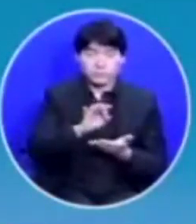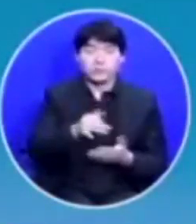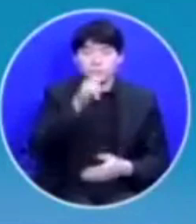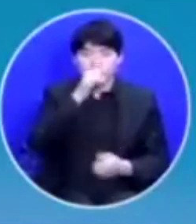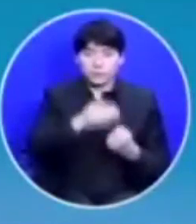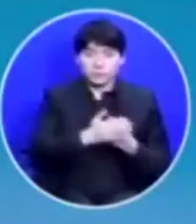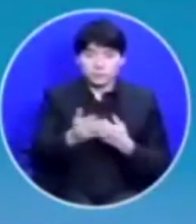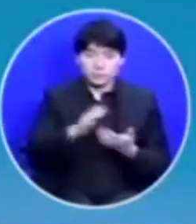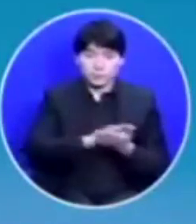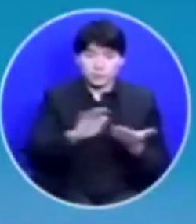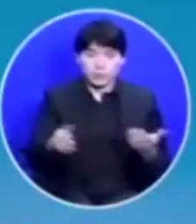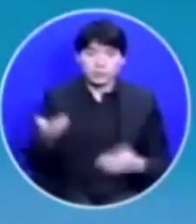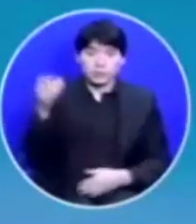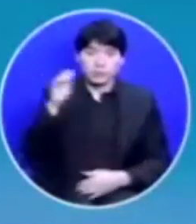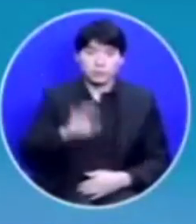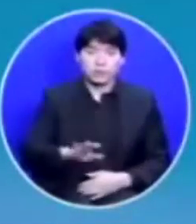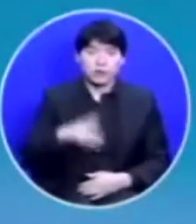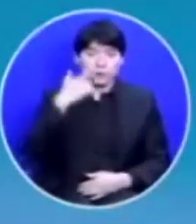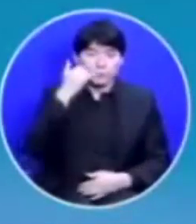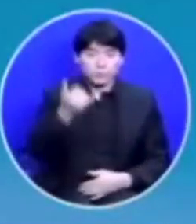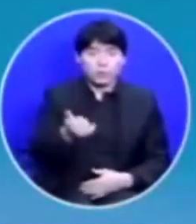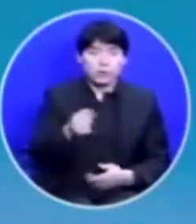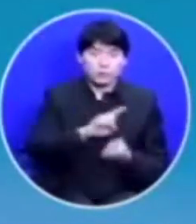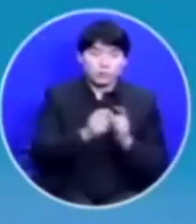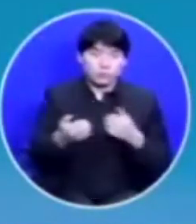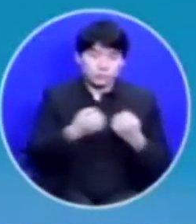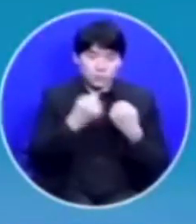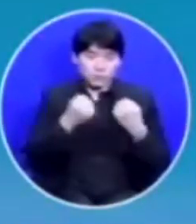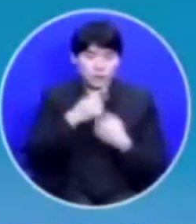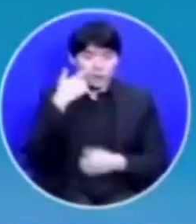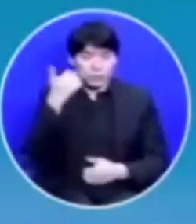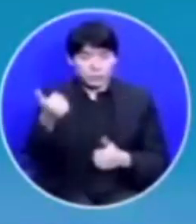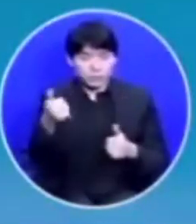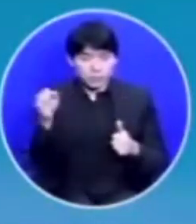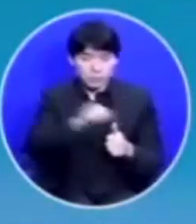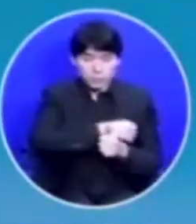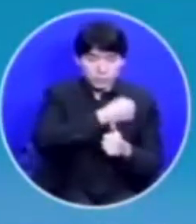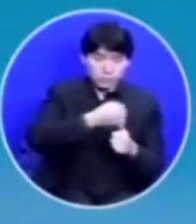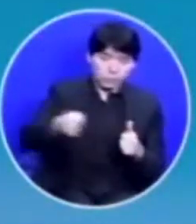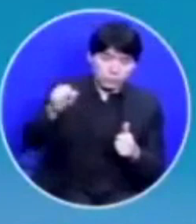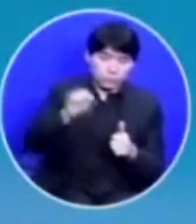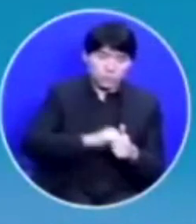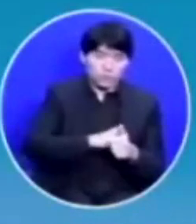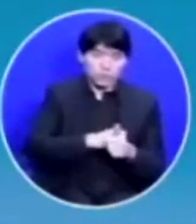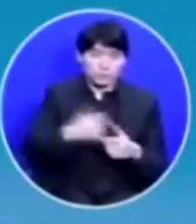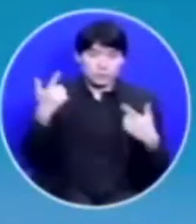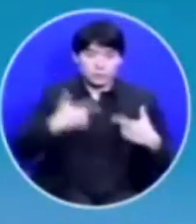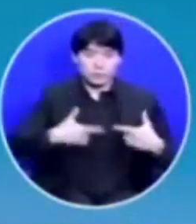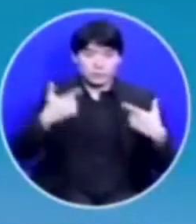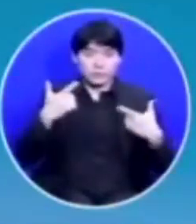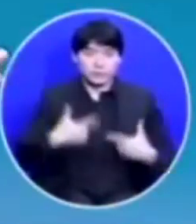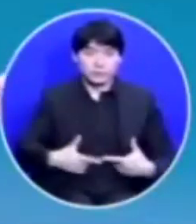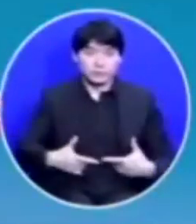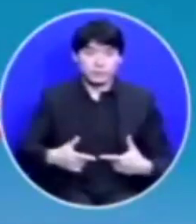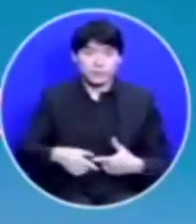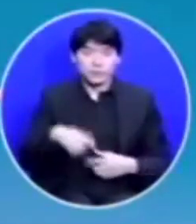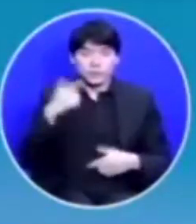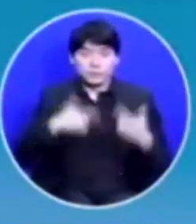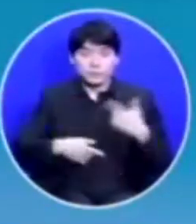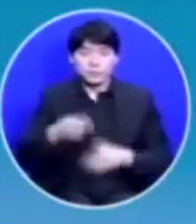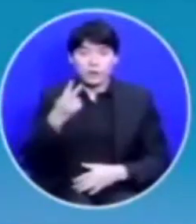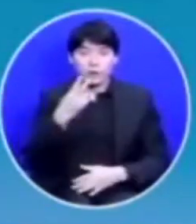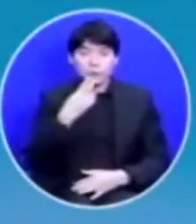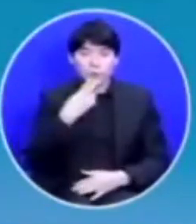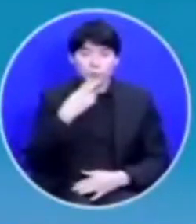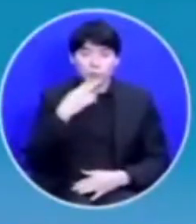서로 부부가 싸우고 엄마 아빠가 싸우고 아버지가 폭력을 행사하고 늘 집 안에 기쁨이 없고